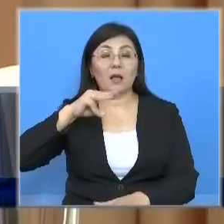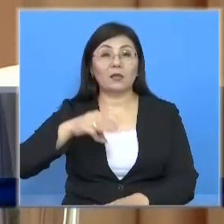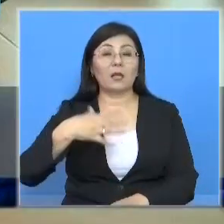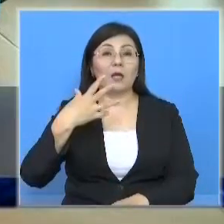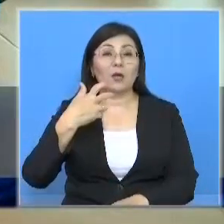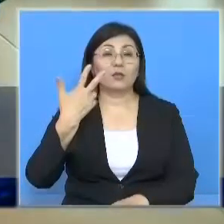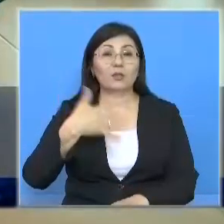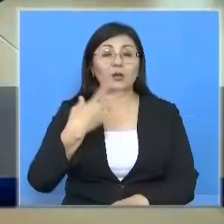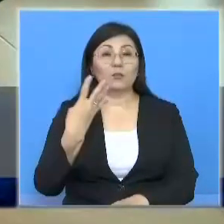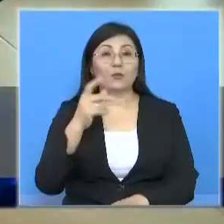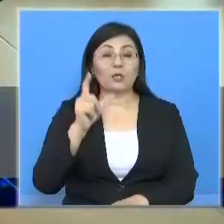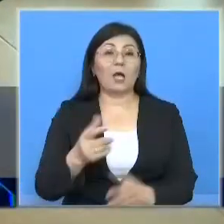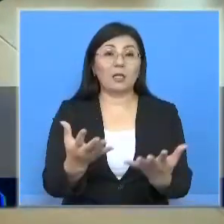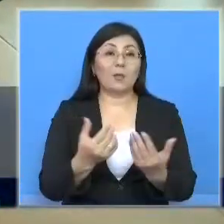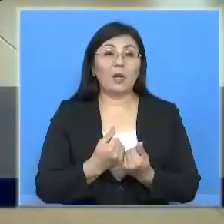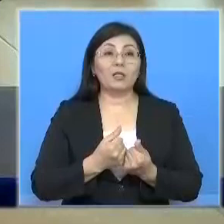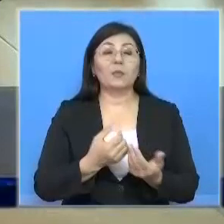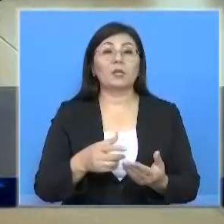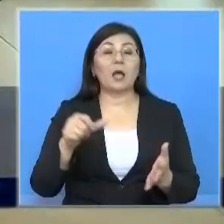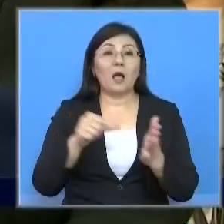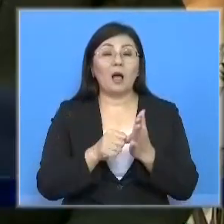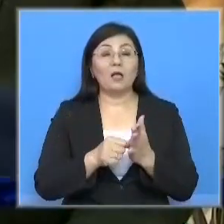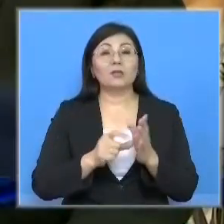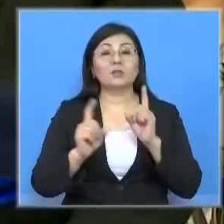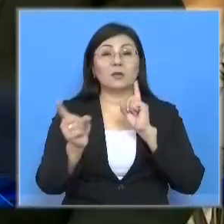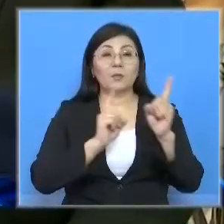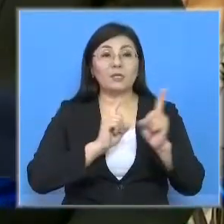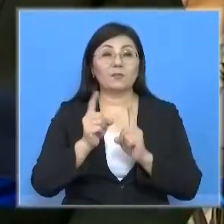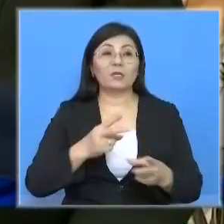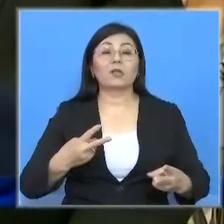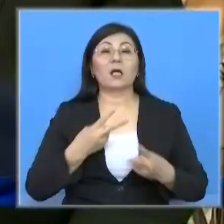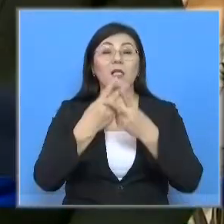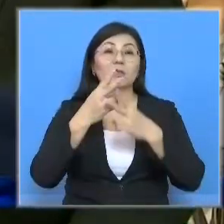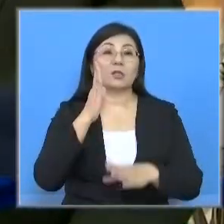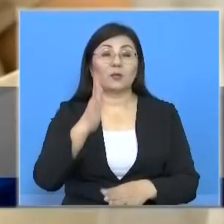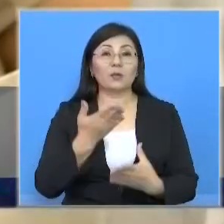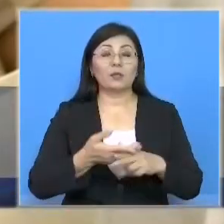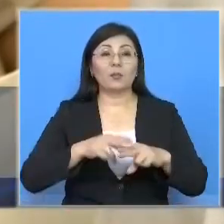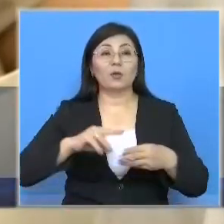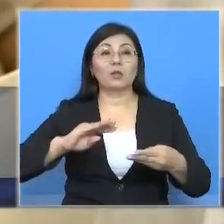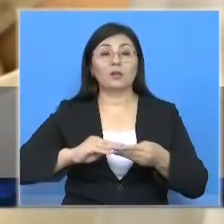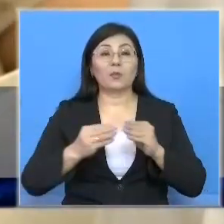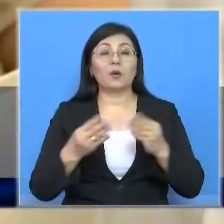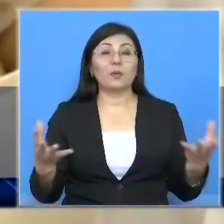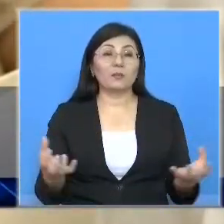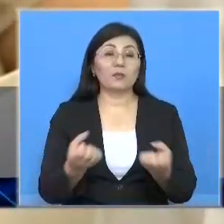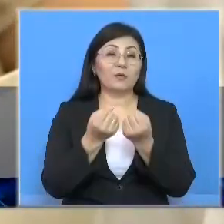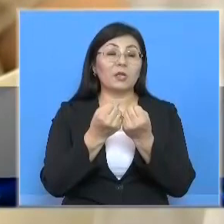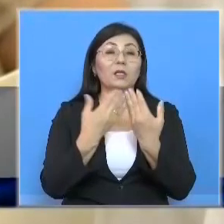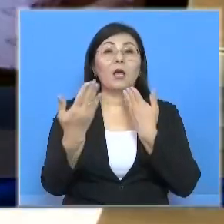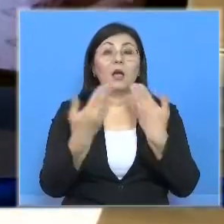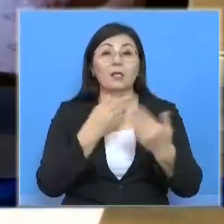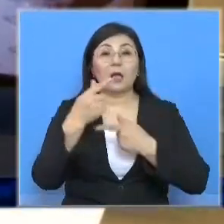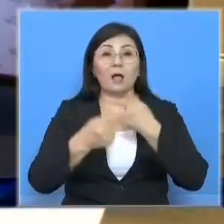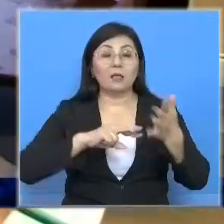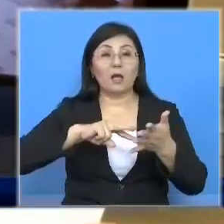ие болды. Қорытынды шара ауыл әйелдерінің 6-шы республикалық форумы Елорда төрінде өтеді. Оған дейін өңірлік мәселелер осындай ашық диалог алаңдарында талқыланып,